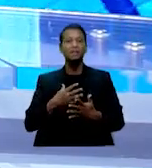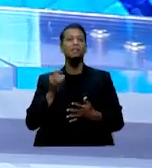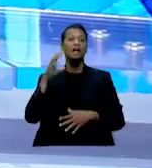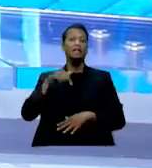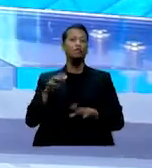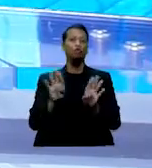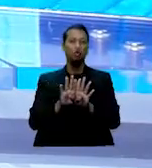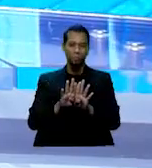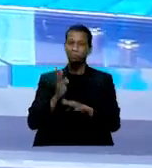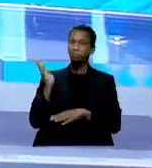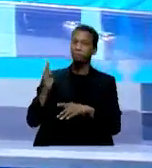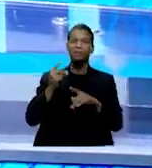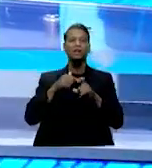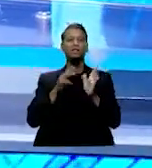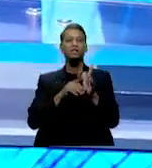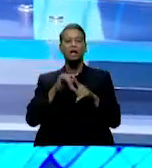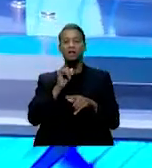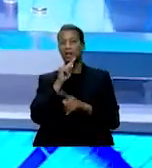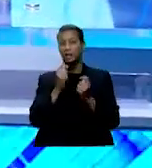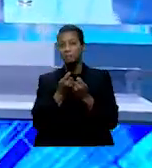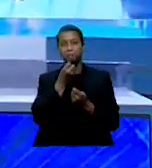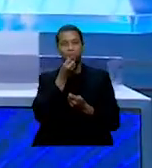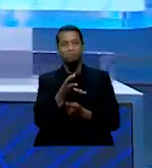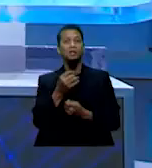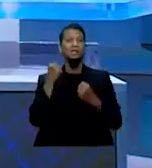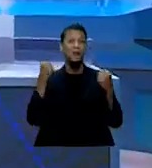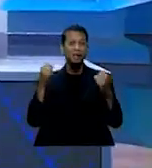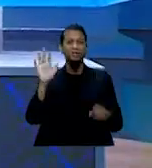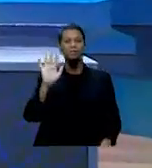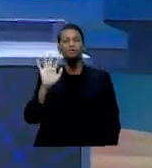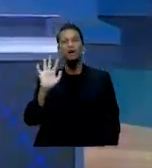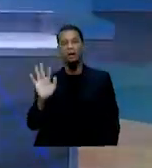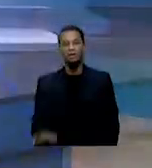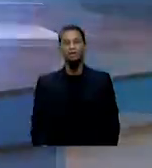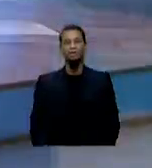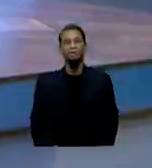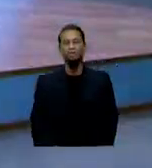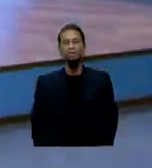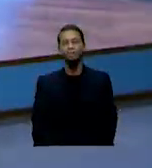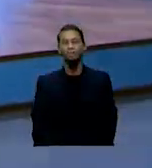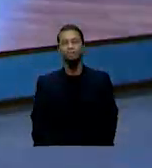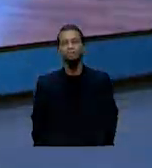Saya Reza Helmi bersama tim yang bertugas, terima kasih, tetap semangat dan sampai jumpa.